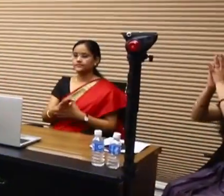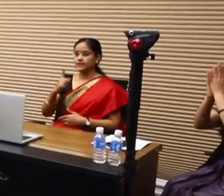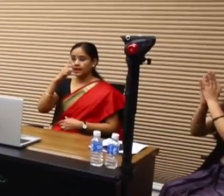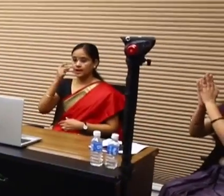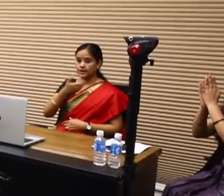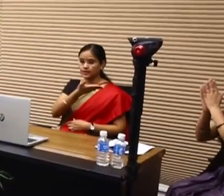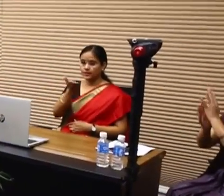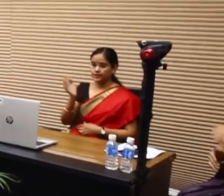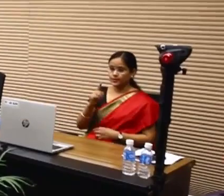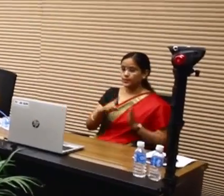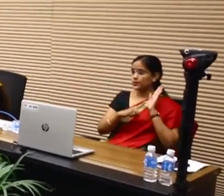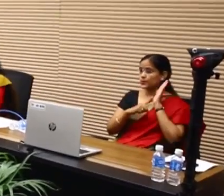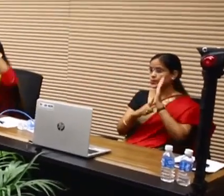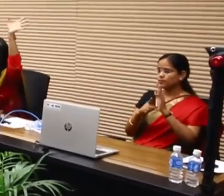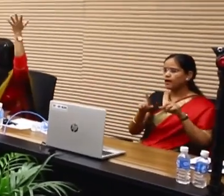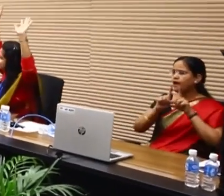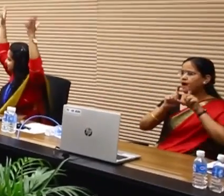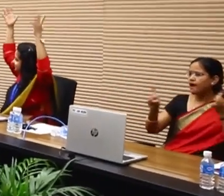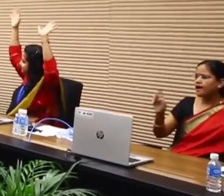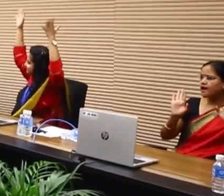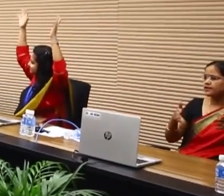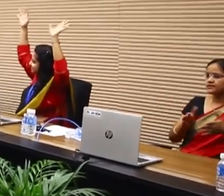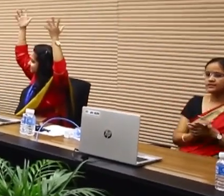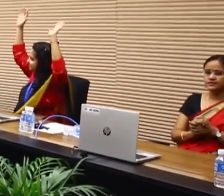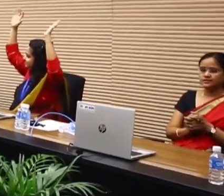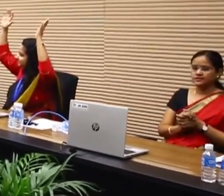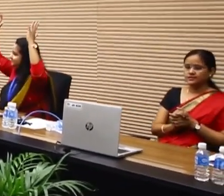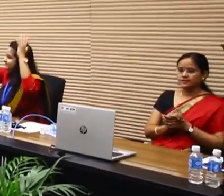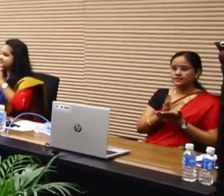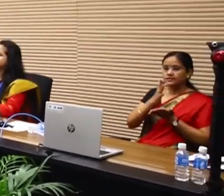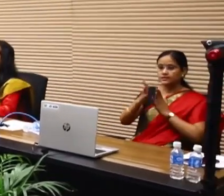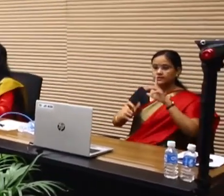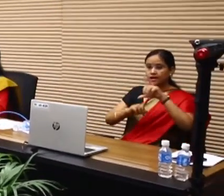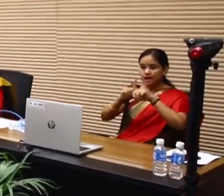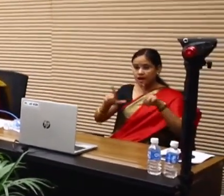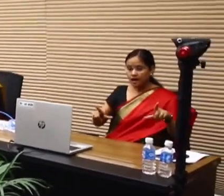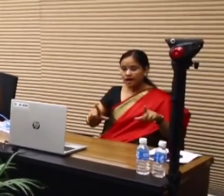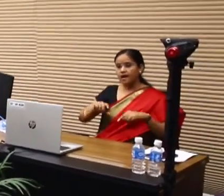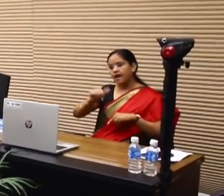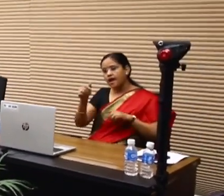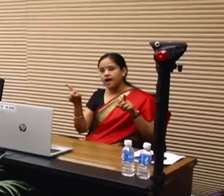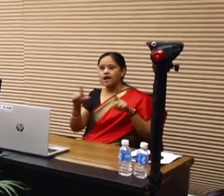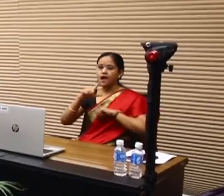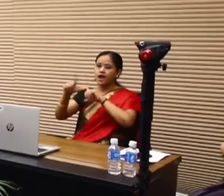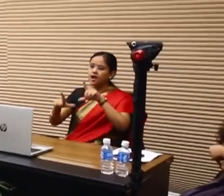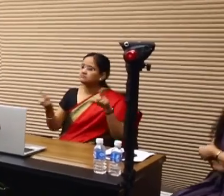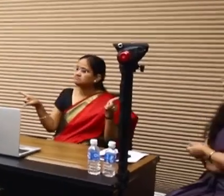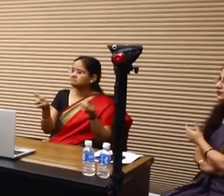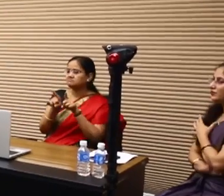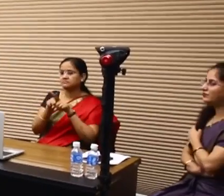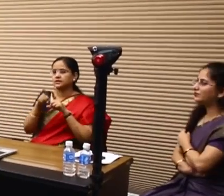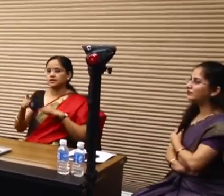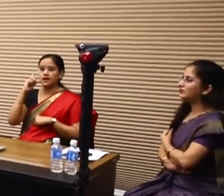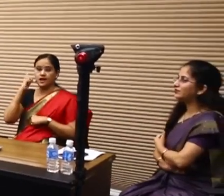सज्जनों, इस प्रस्तुतिकरण द्वारा यह स्पष्ट होता है कि सांकेतिक भाषा किसी भी अन्य भाषा की तरह ही जटिल है